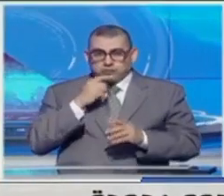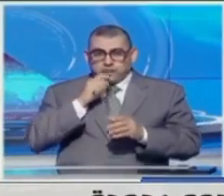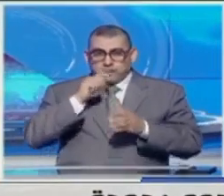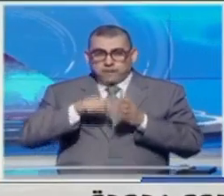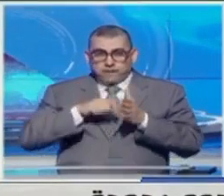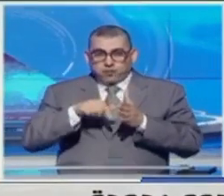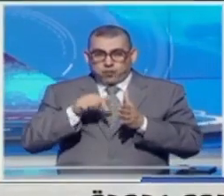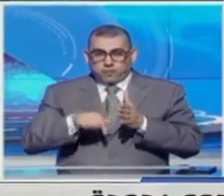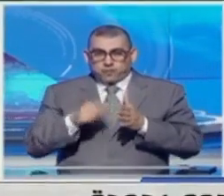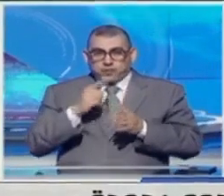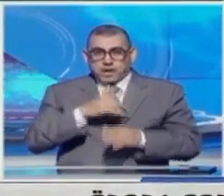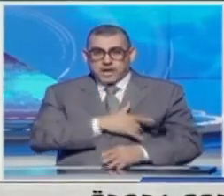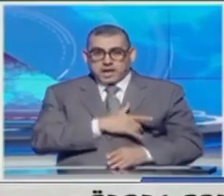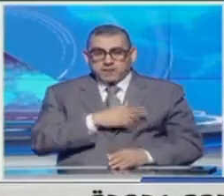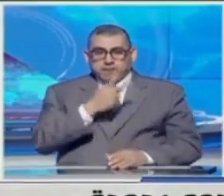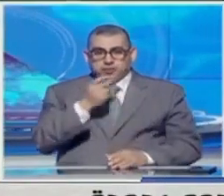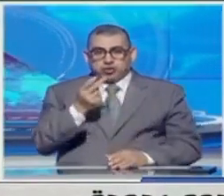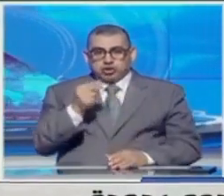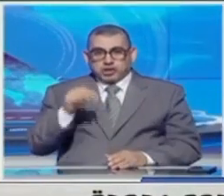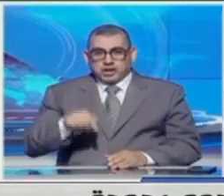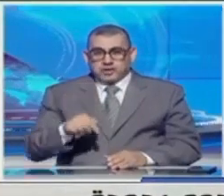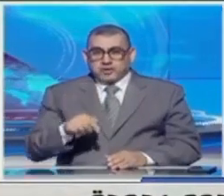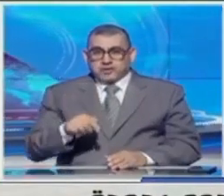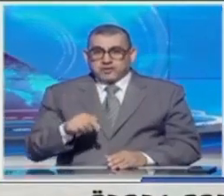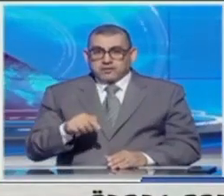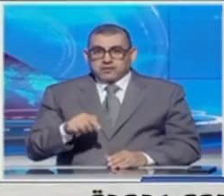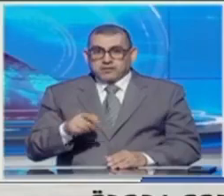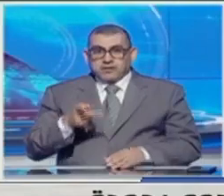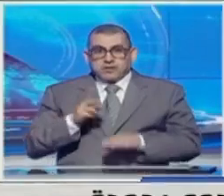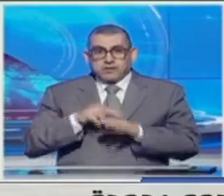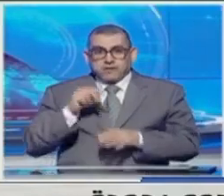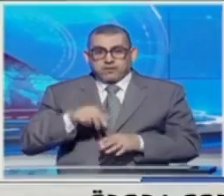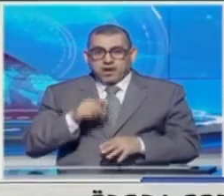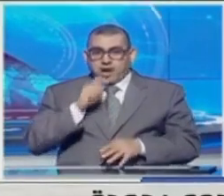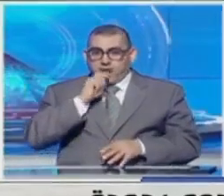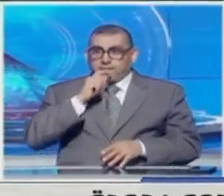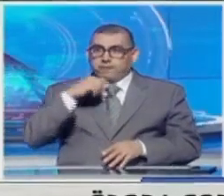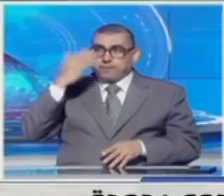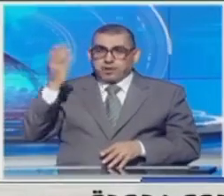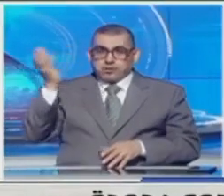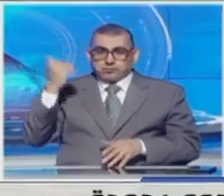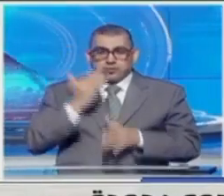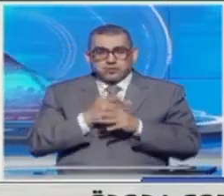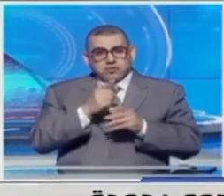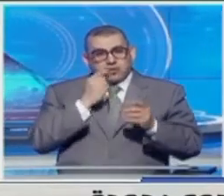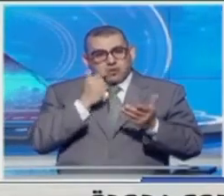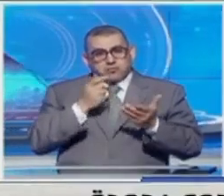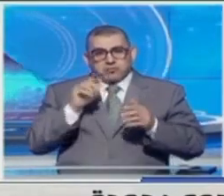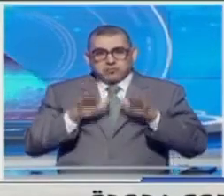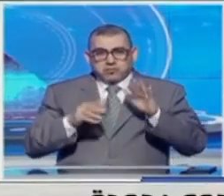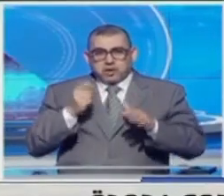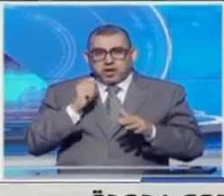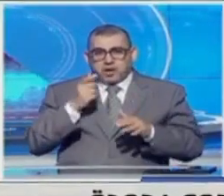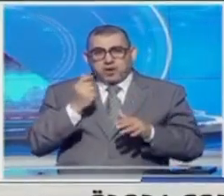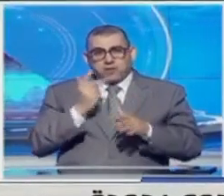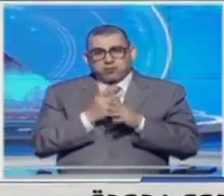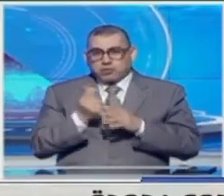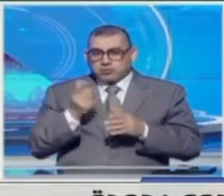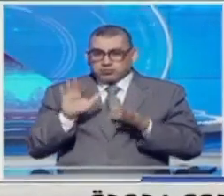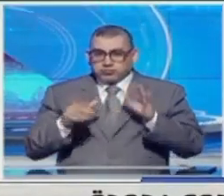المفرومة، الكبدة ب 220 جنيه، عندنا برضو مستورد عشان برضو المواطن محدود